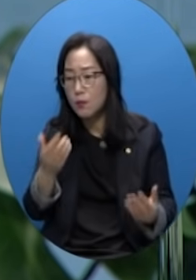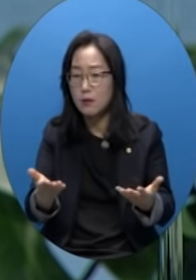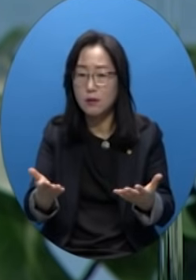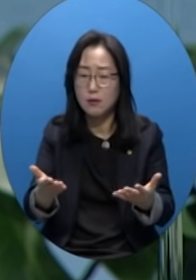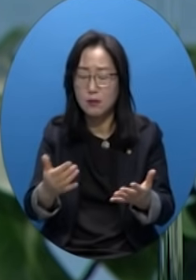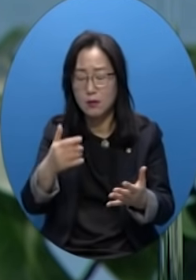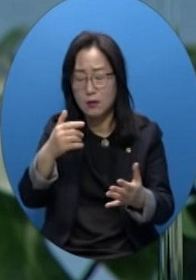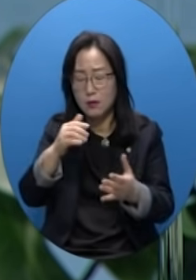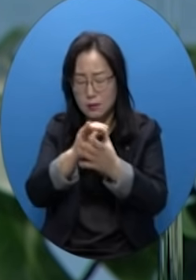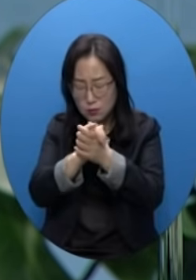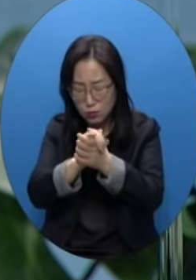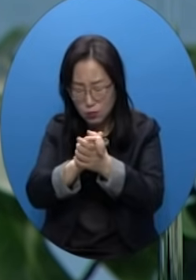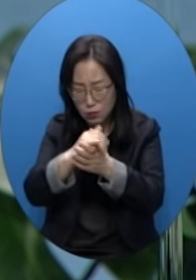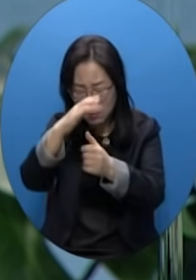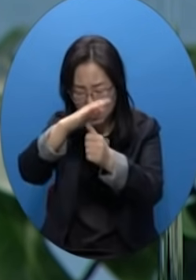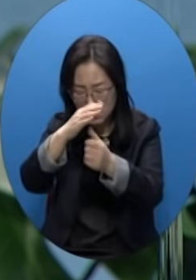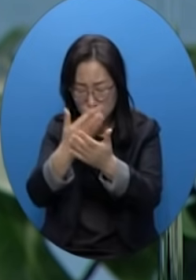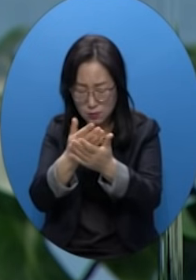기대해주세요